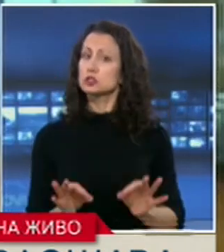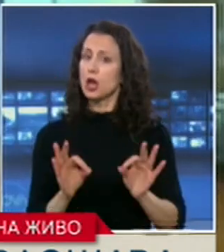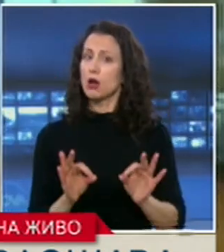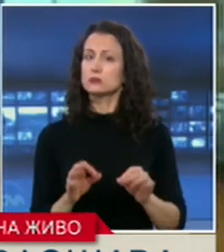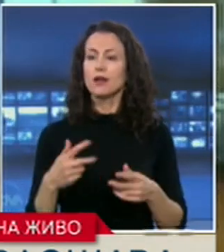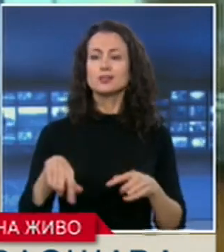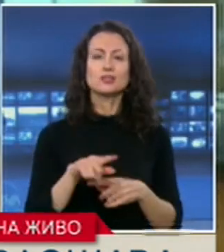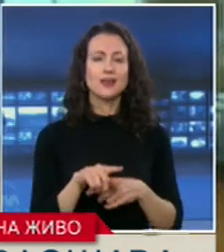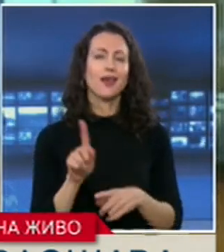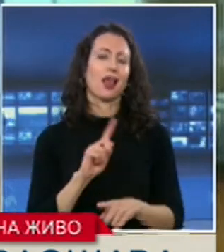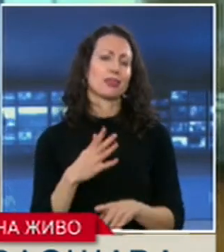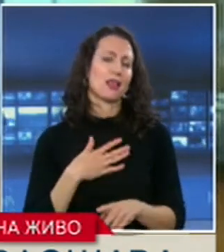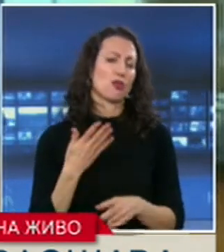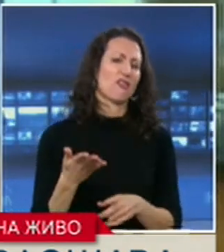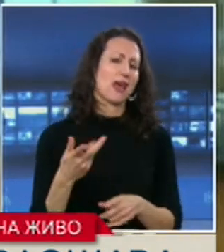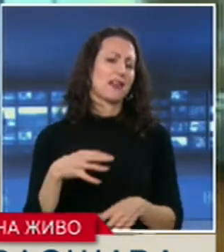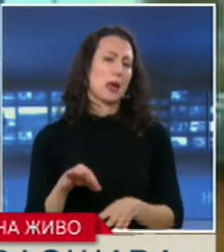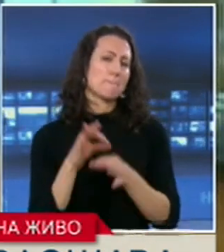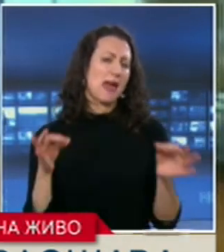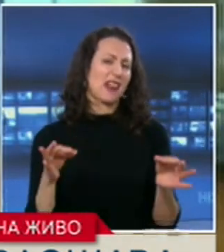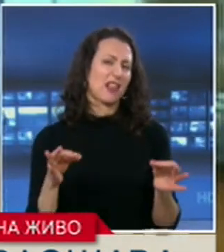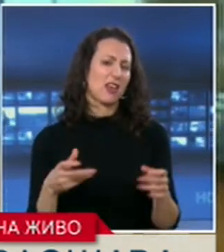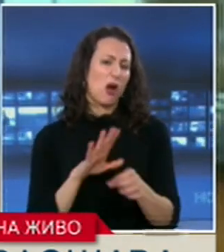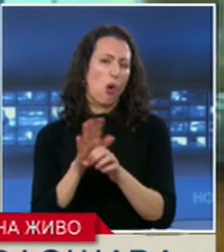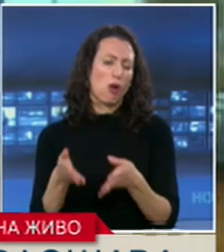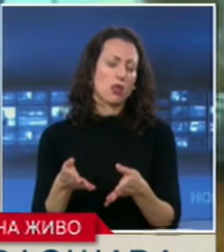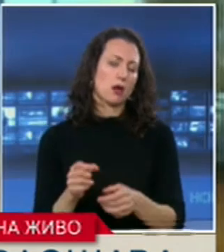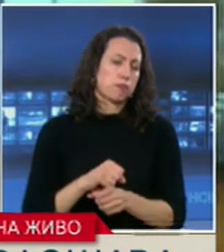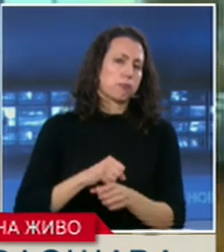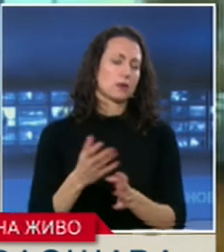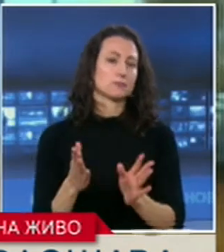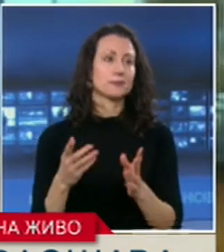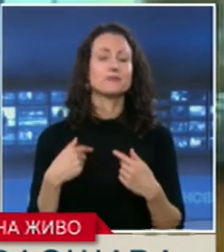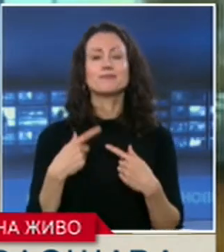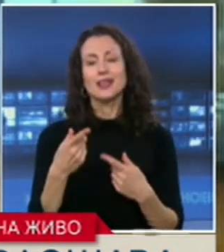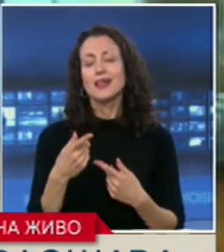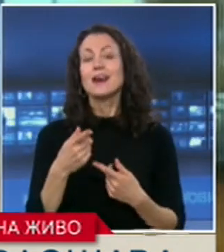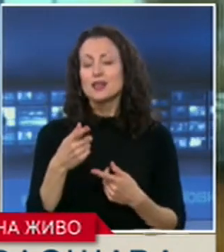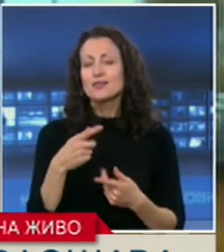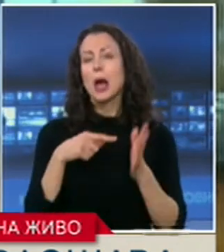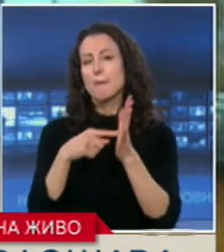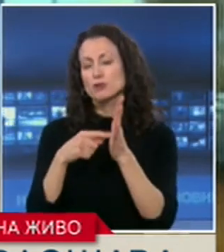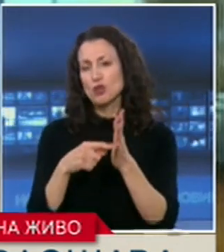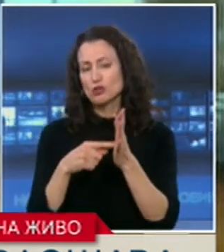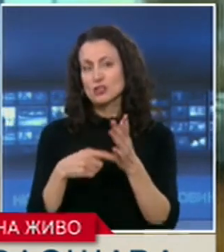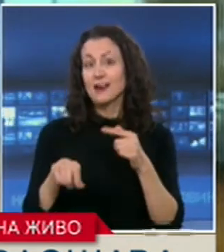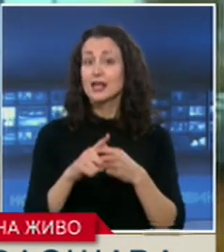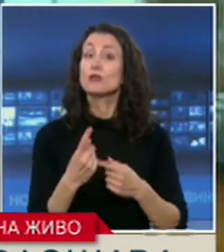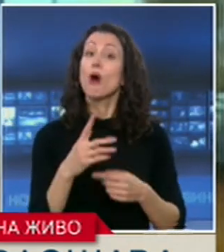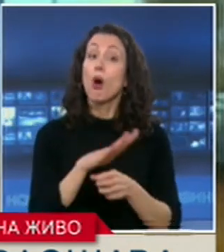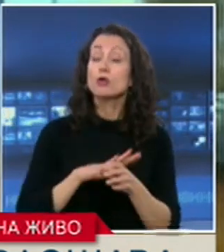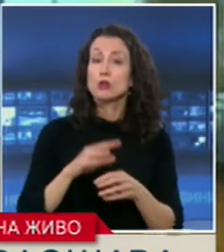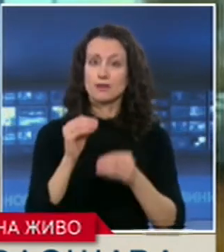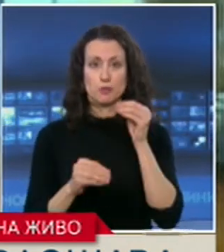с недоверие към тях. Именно това професор Костадин Ангелов посочи като един от основните ни проблеми в битката